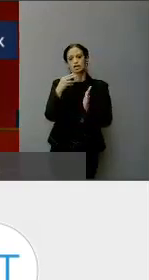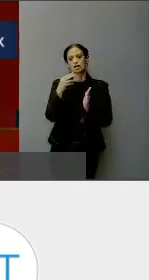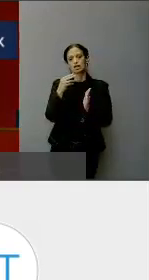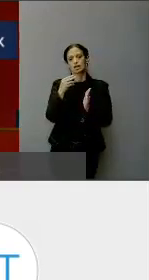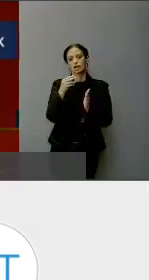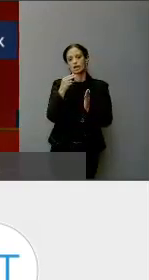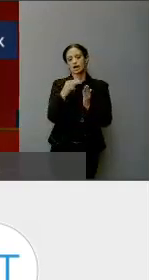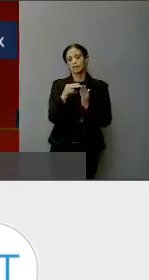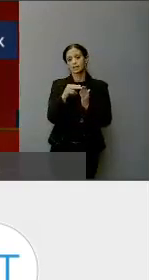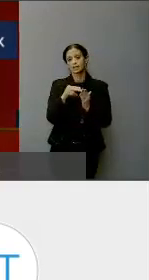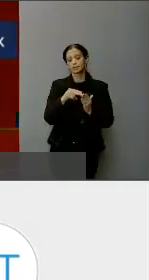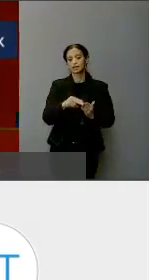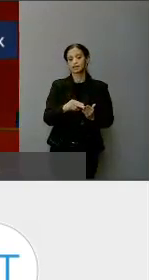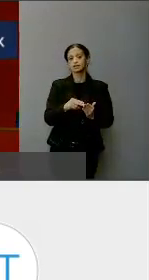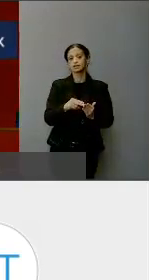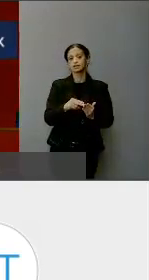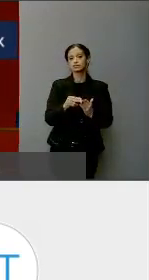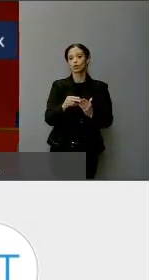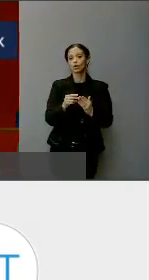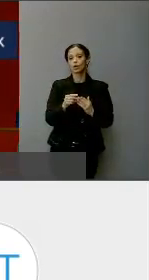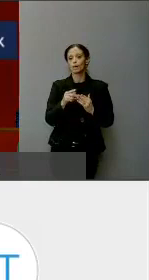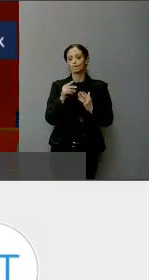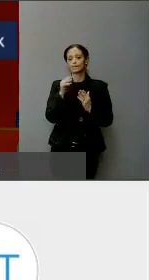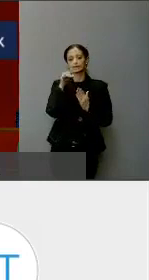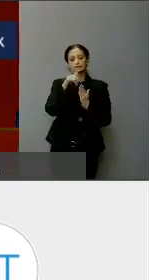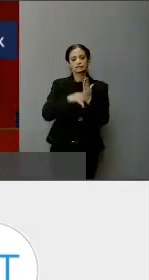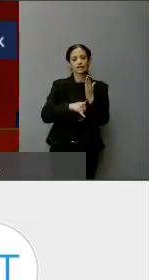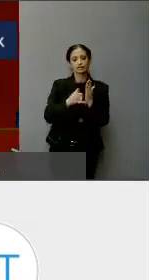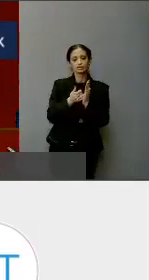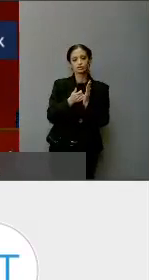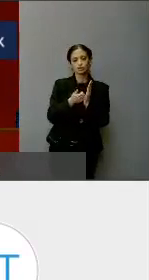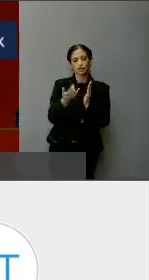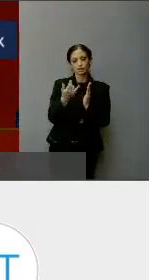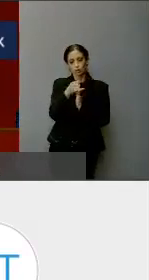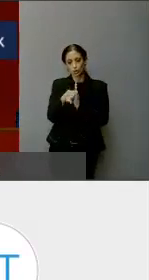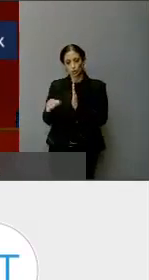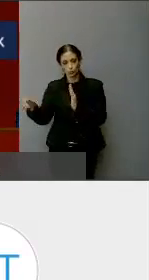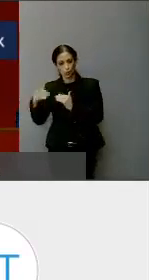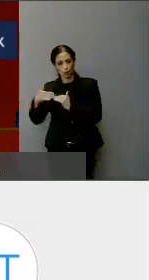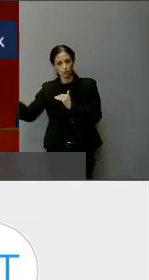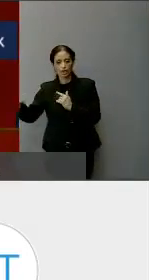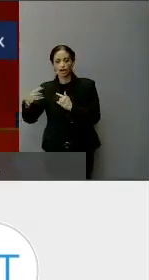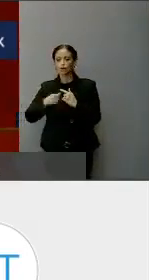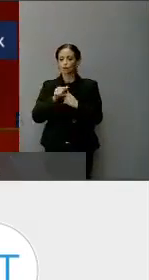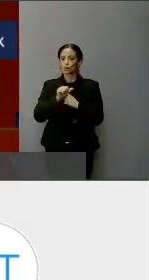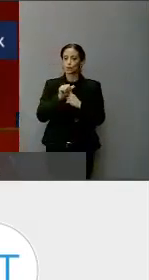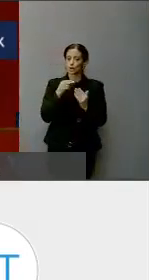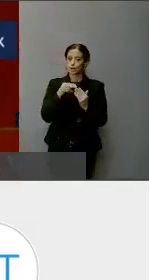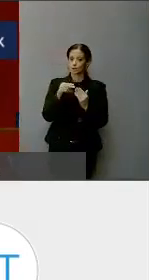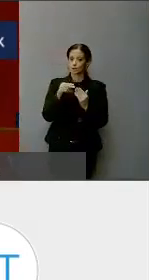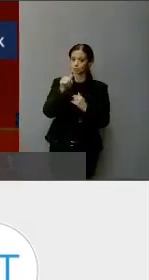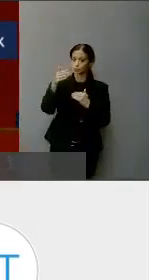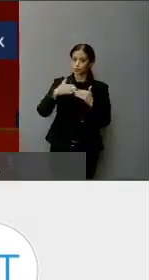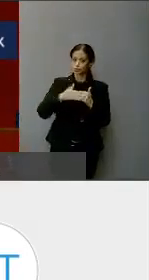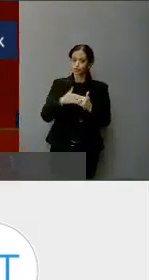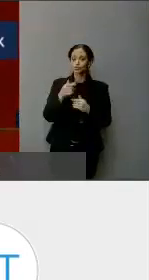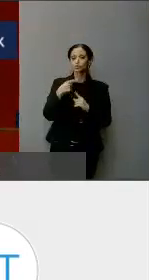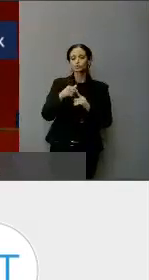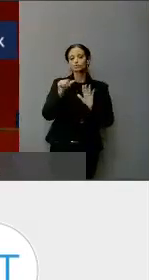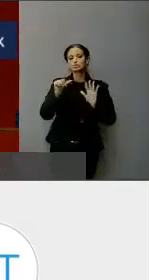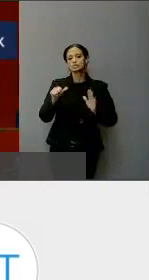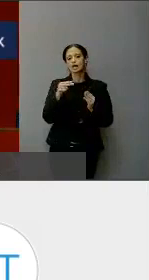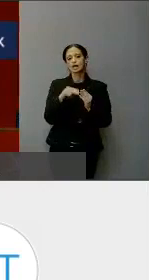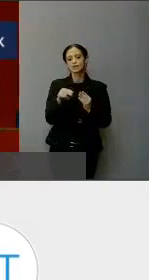come numero dal testo della delibera l'emendamento più vicino e sei emendamenti